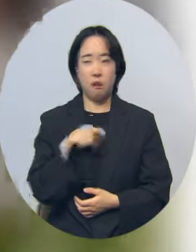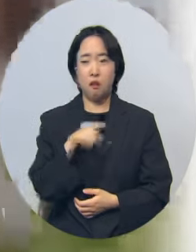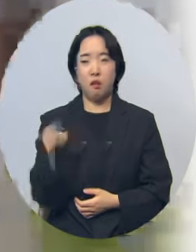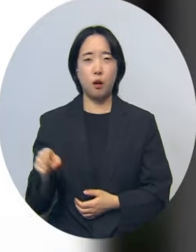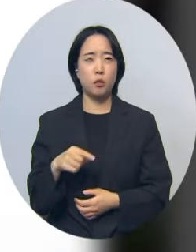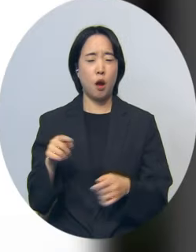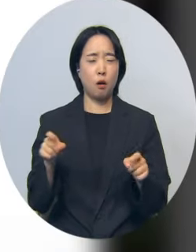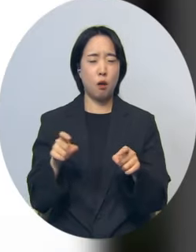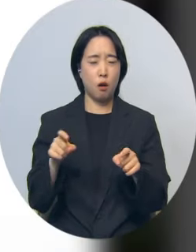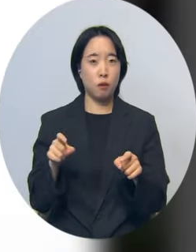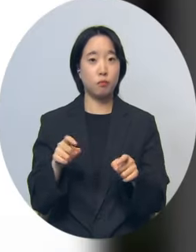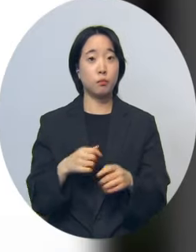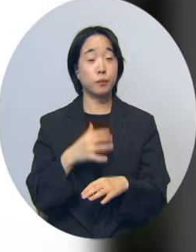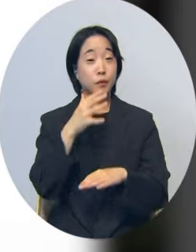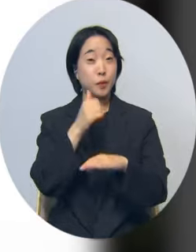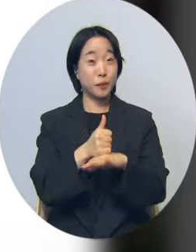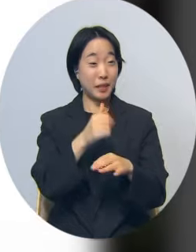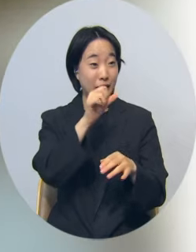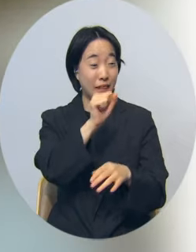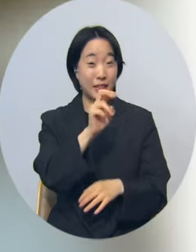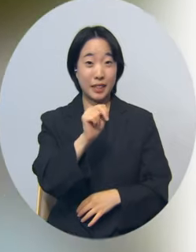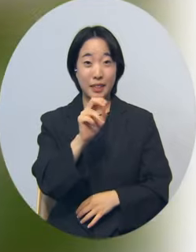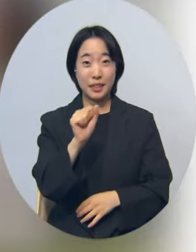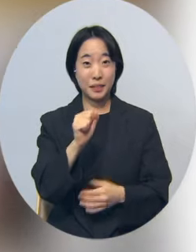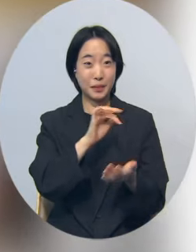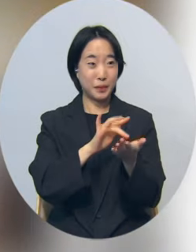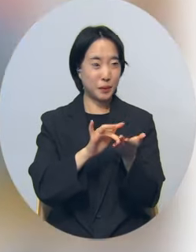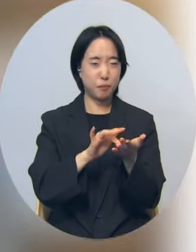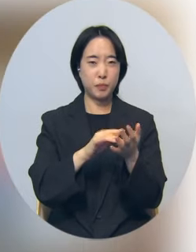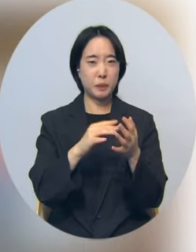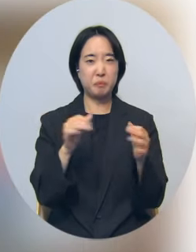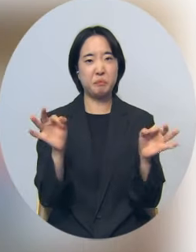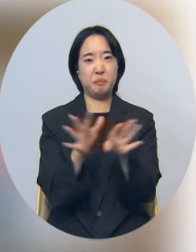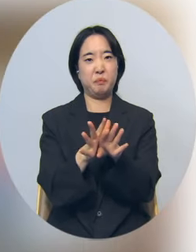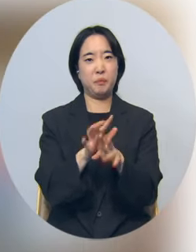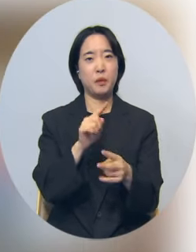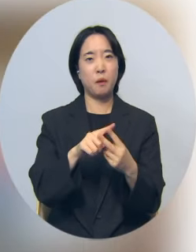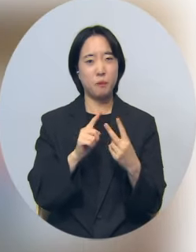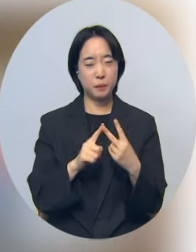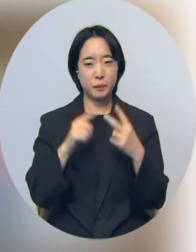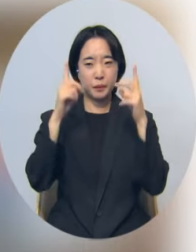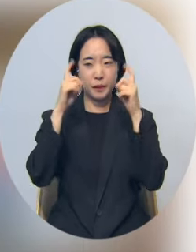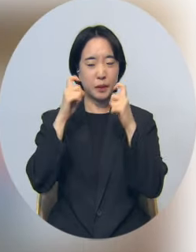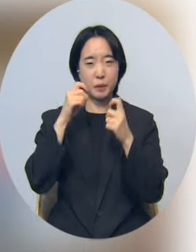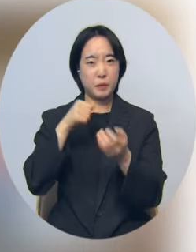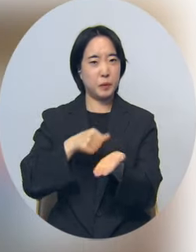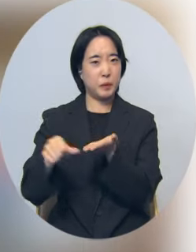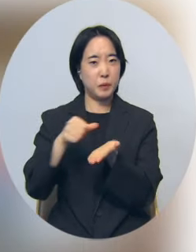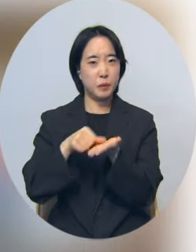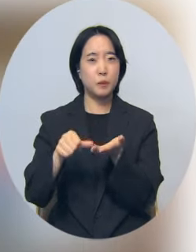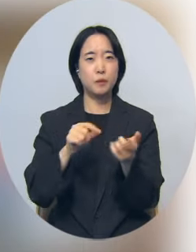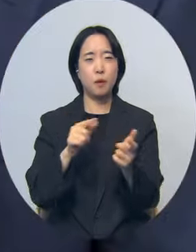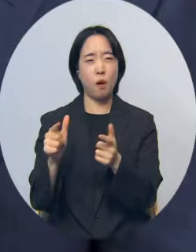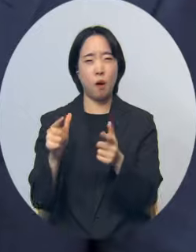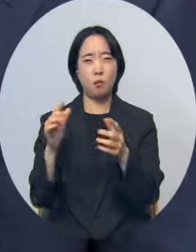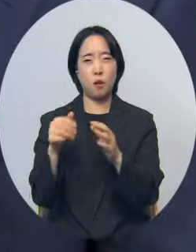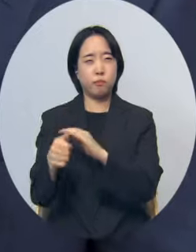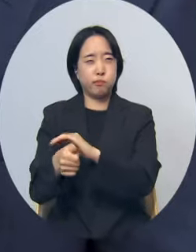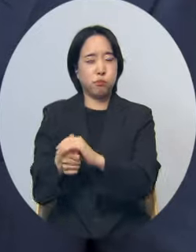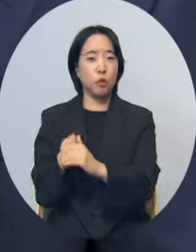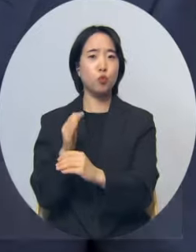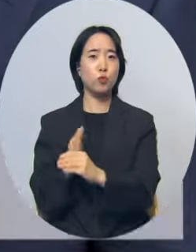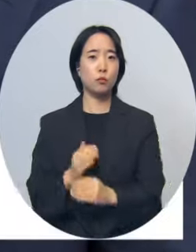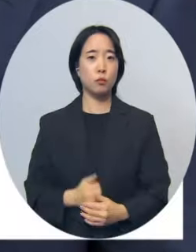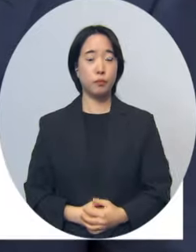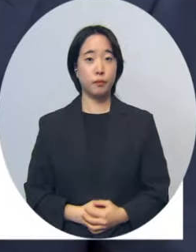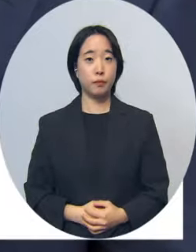퍼지면서 소셜미디어 계정을 비공개로 전환하거나 사진을 내리는 움직임이 확산하고 있습니다. 학부 때